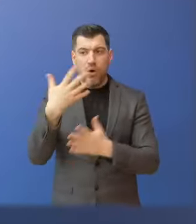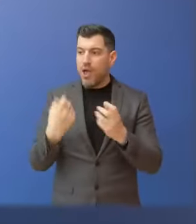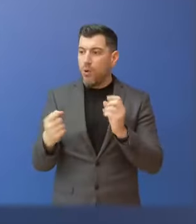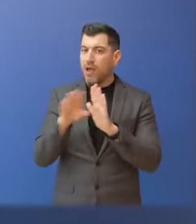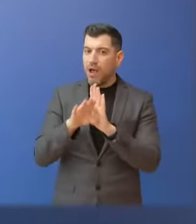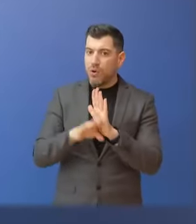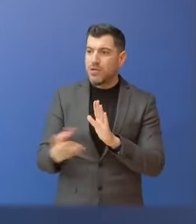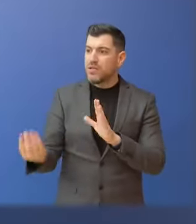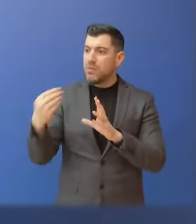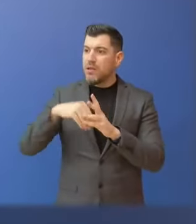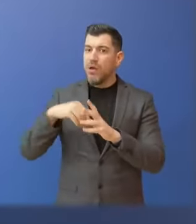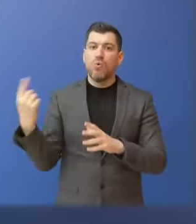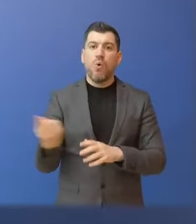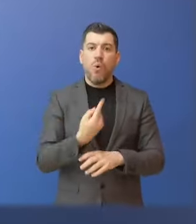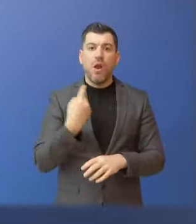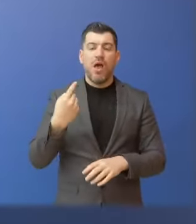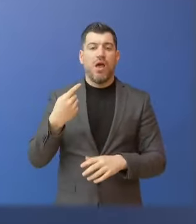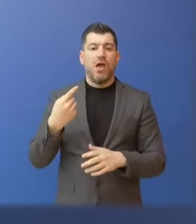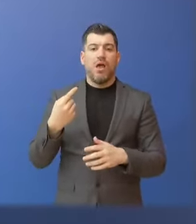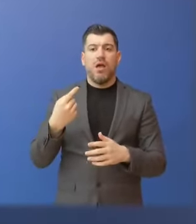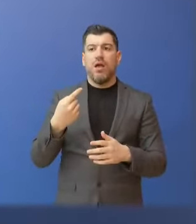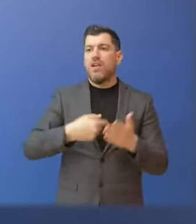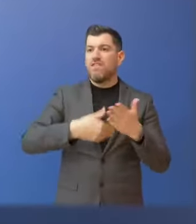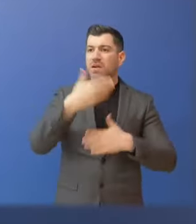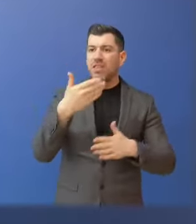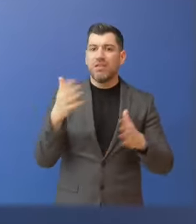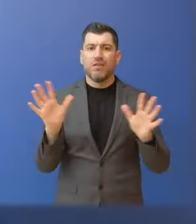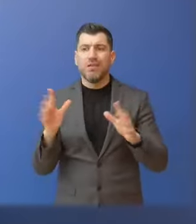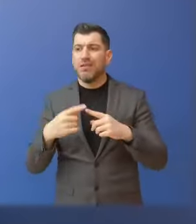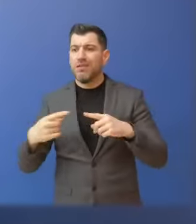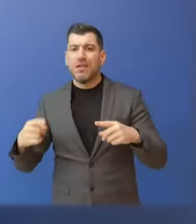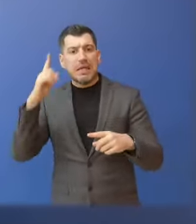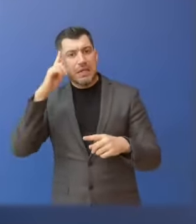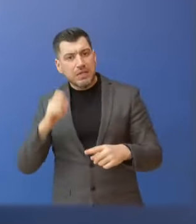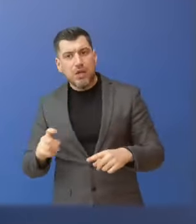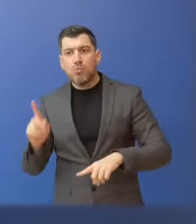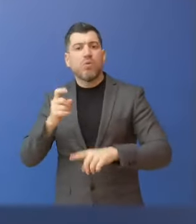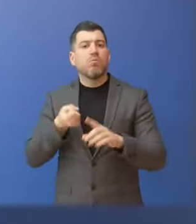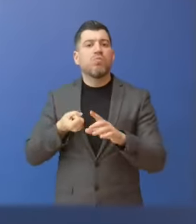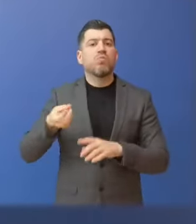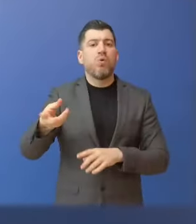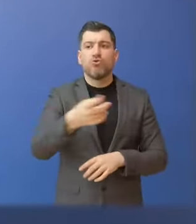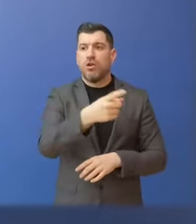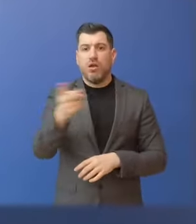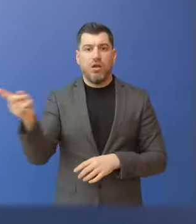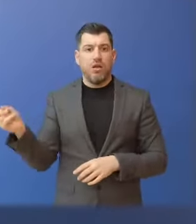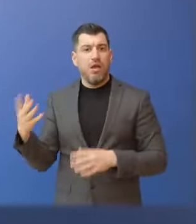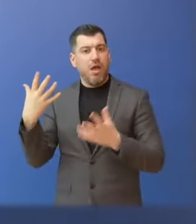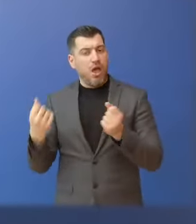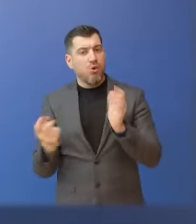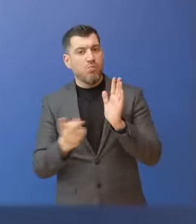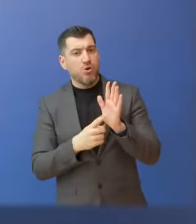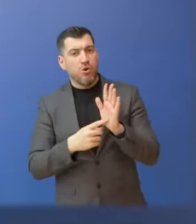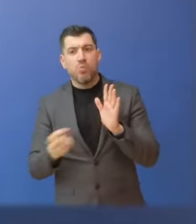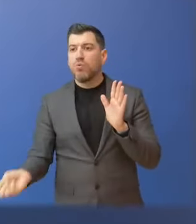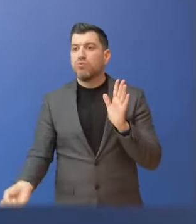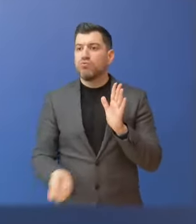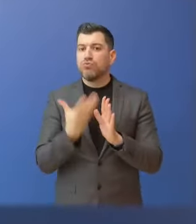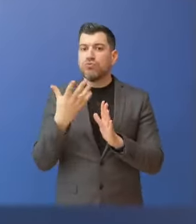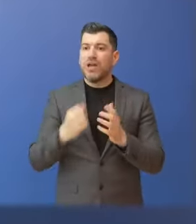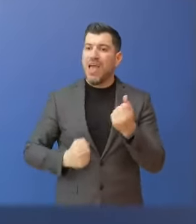και γνωρίζουμε πόσα είναι ποια είναι με συγκεκριμένα κριτήρια που ενισχύουν έτσι το ρόλο τους έχουμε ένα νέο νόμο για την ενίσχυση της